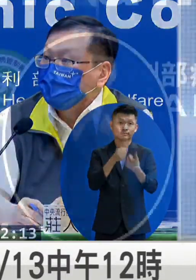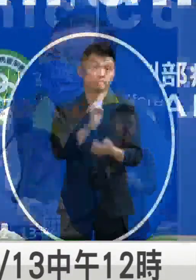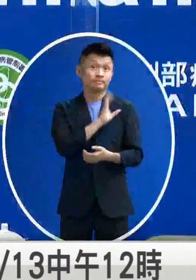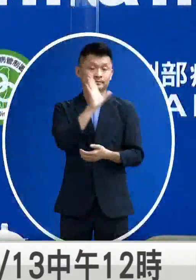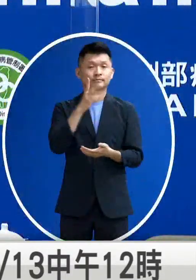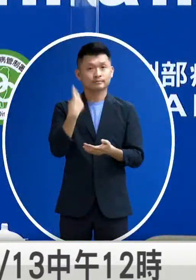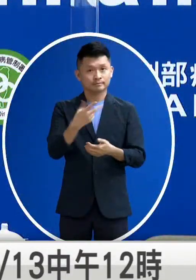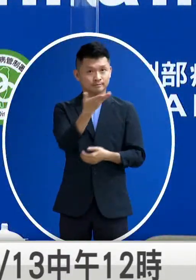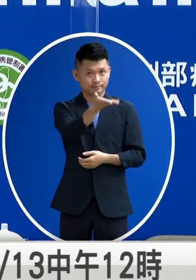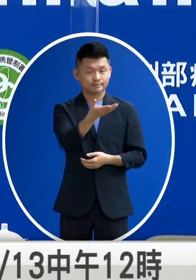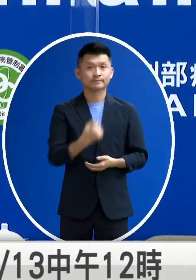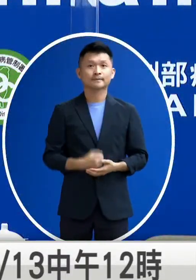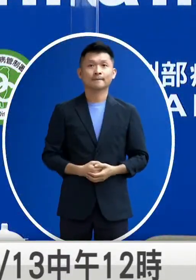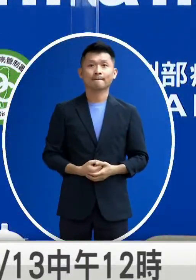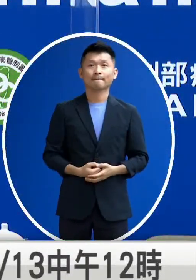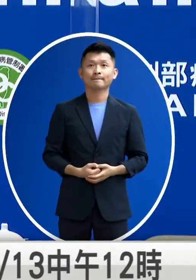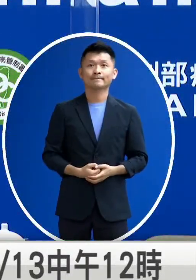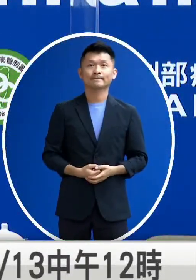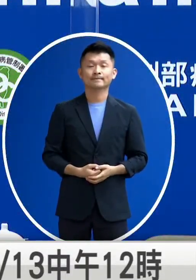请。